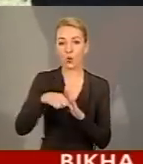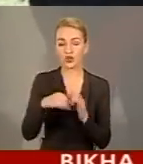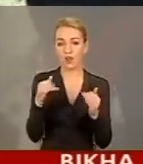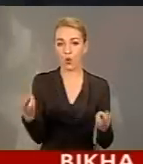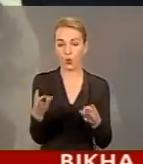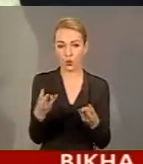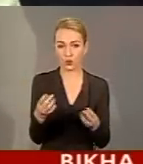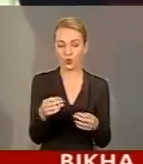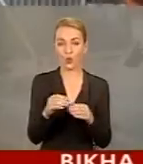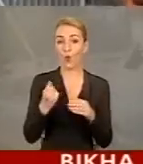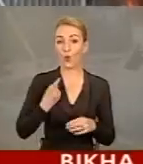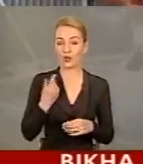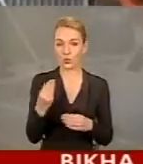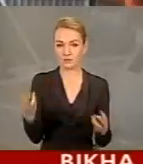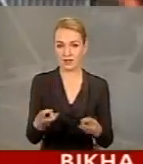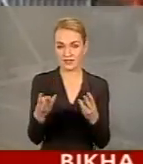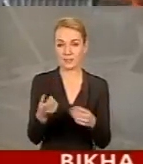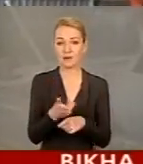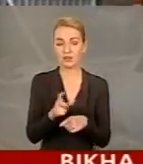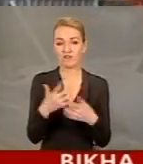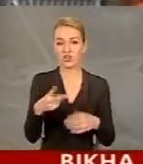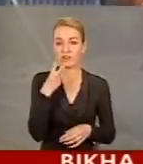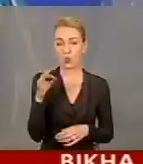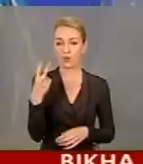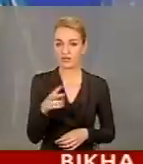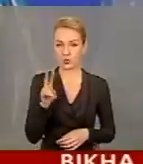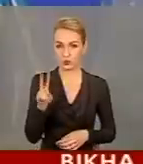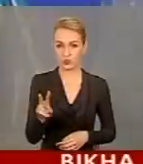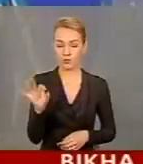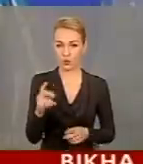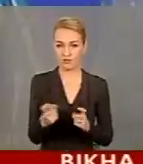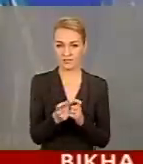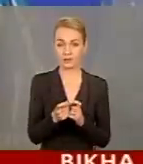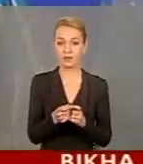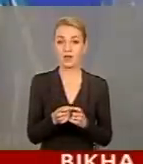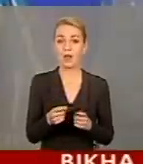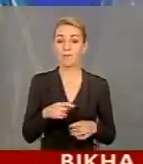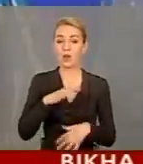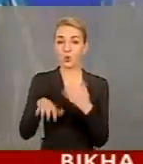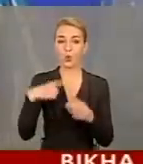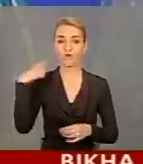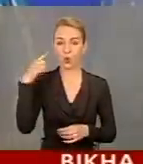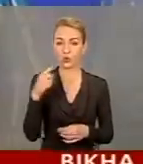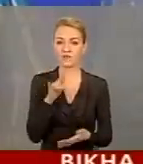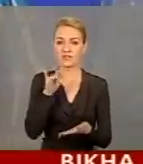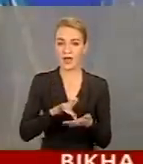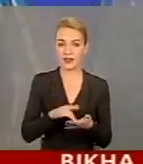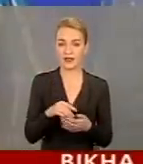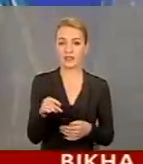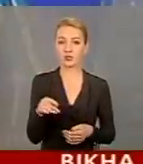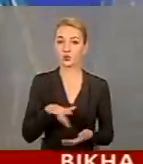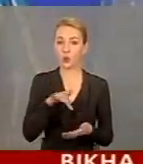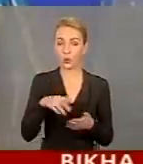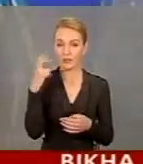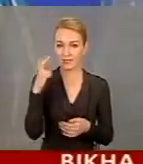спалили. Більше про конфлікт дивіться вже у вікнах о 22-й. переполох у Лондоні. В самому центрі британської